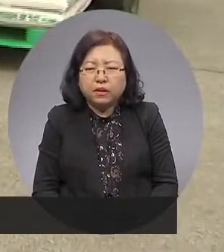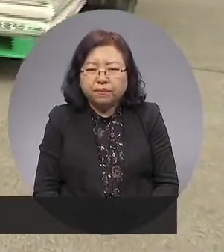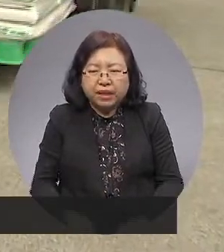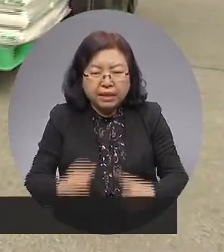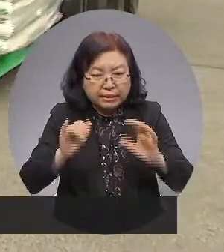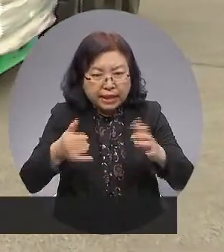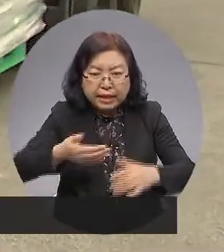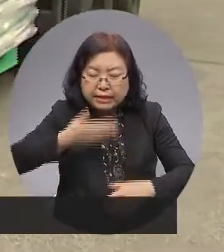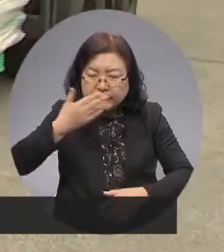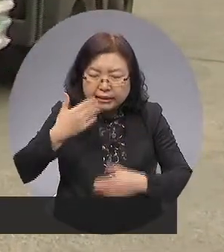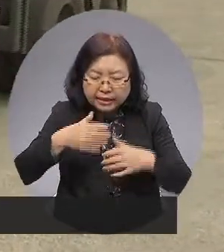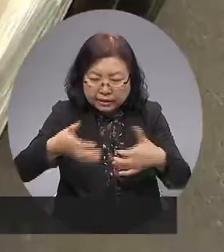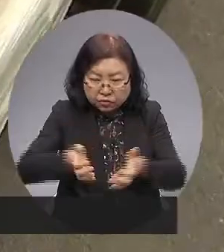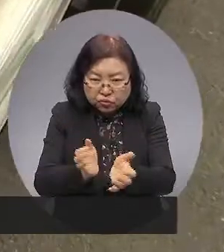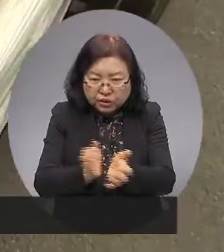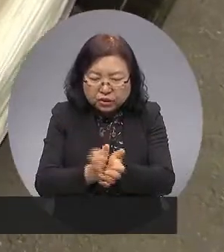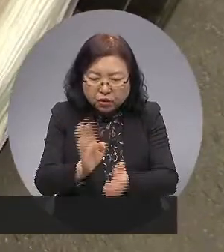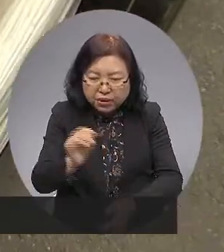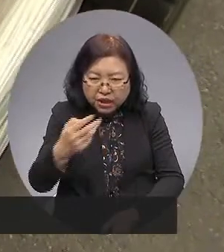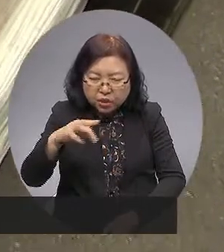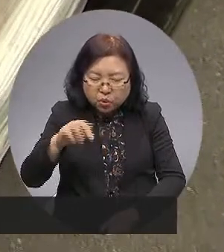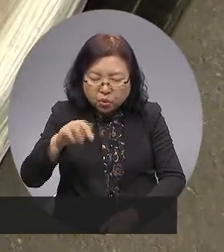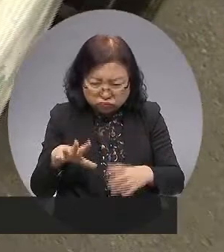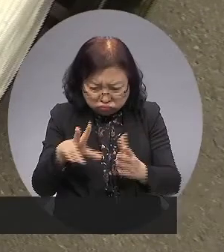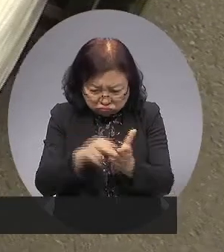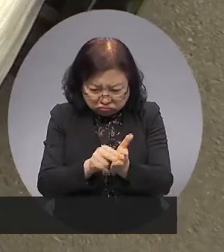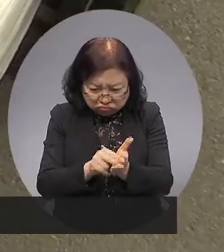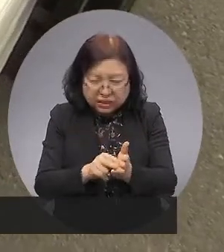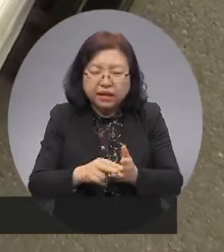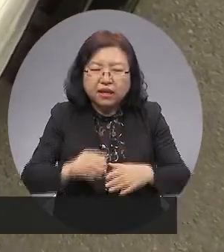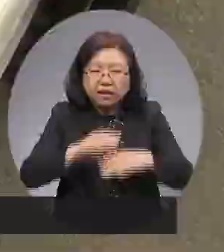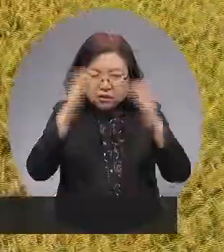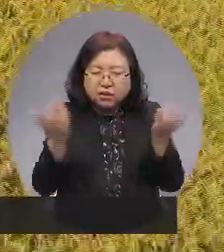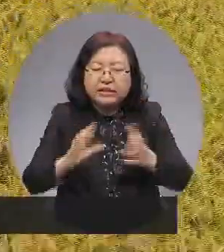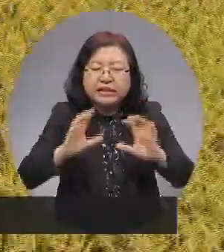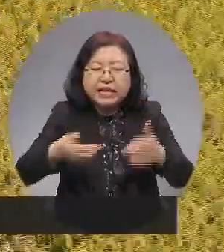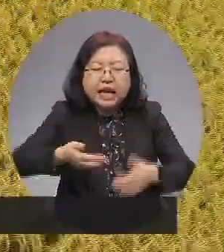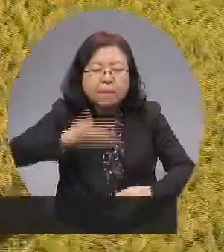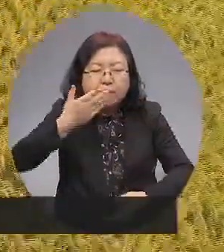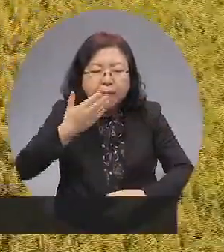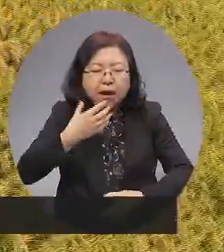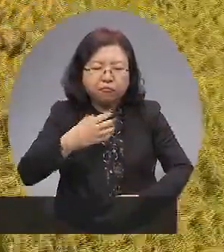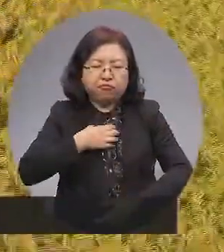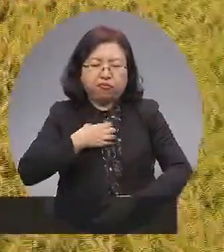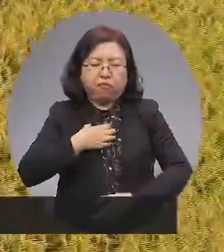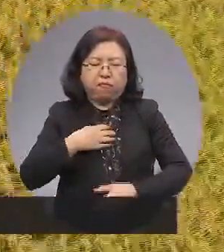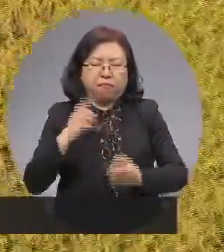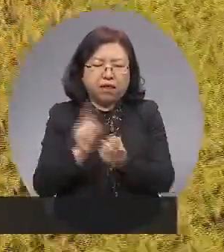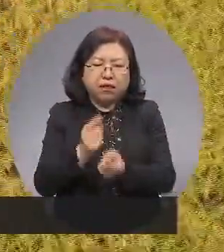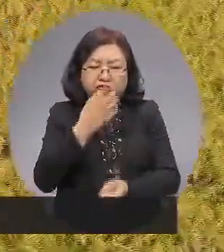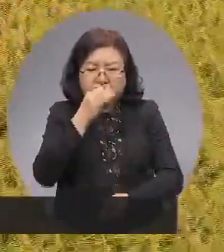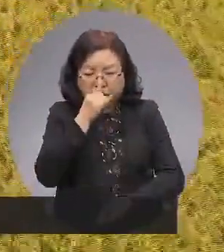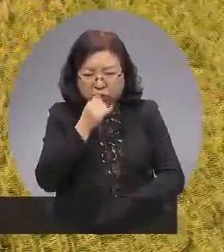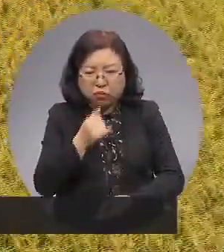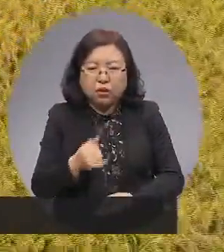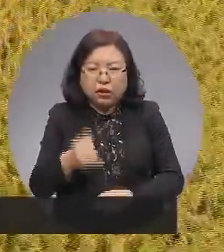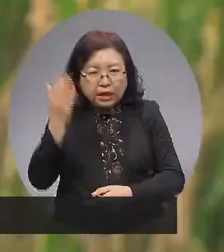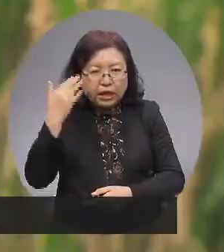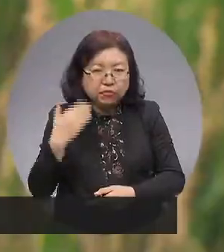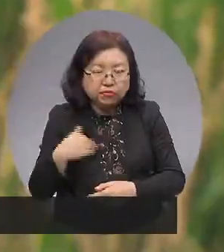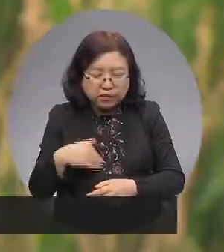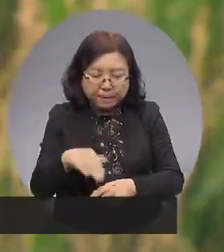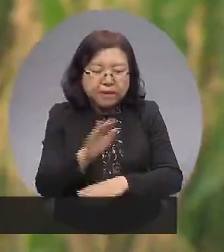세계 식량기구가 비료 대란이 전 세계적인 식량 위기로 이어질 것이라고 경고한 가운데 국내 농업과 밥상